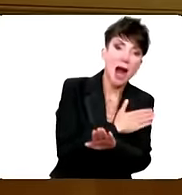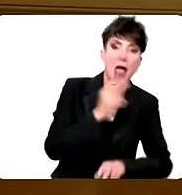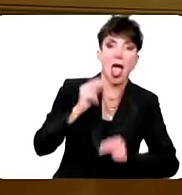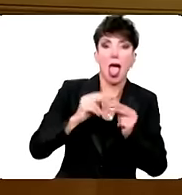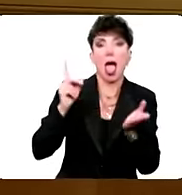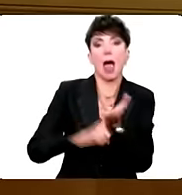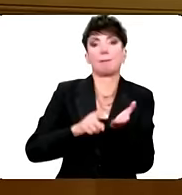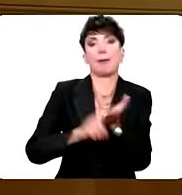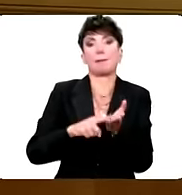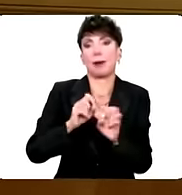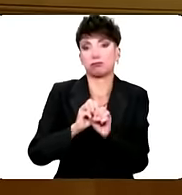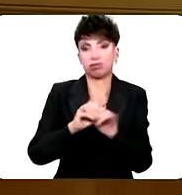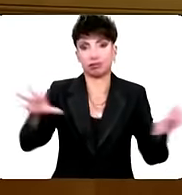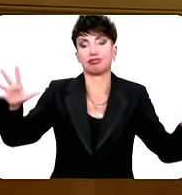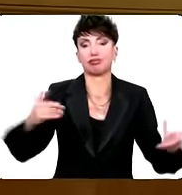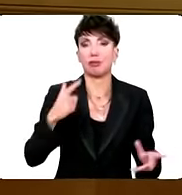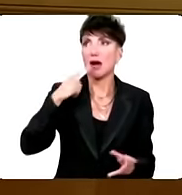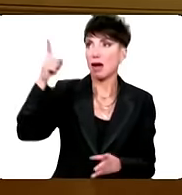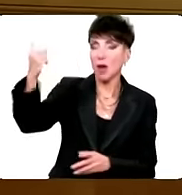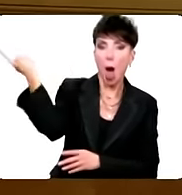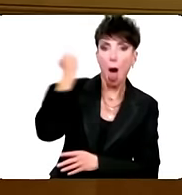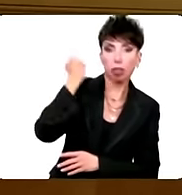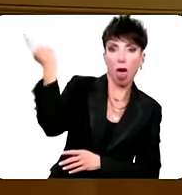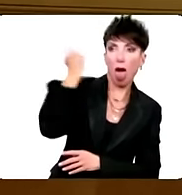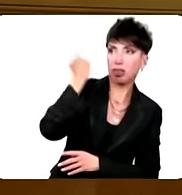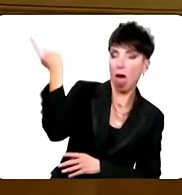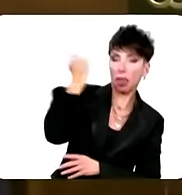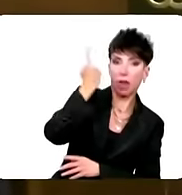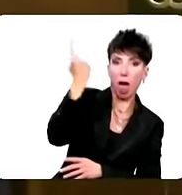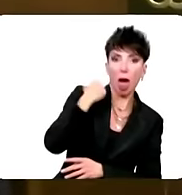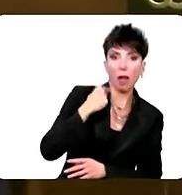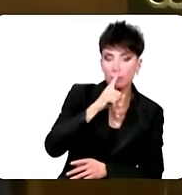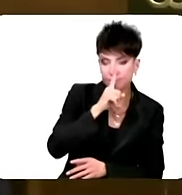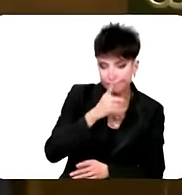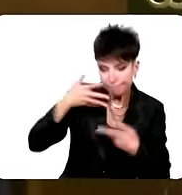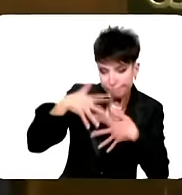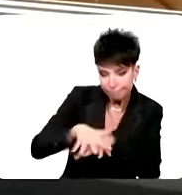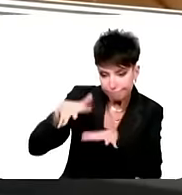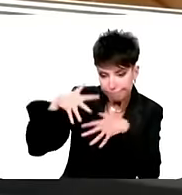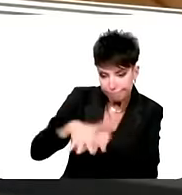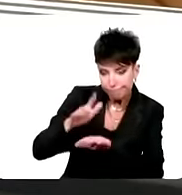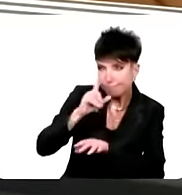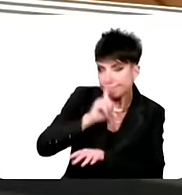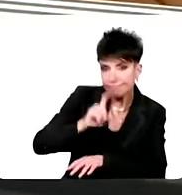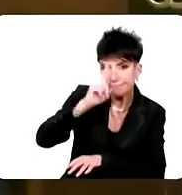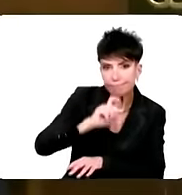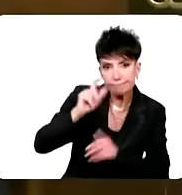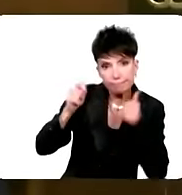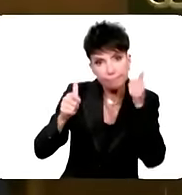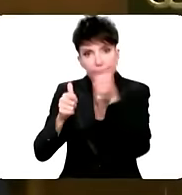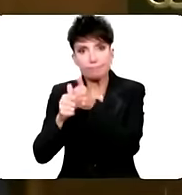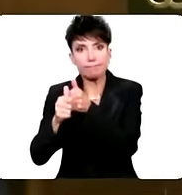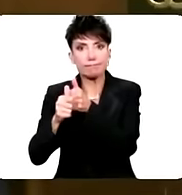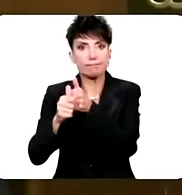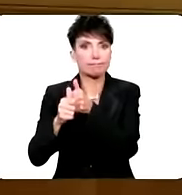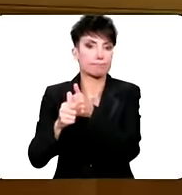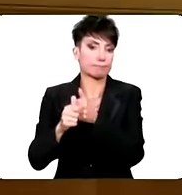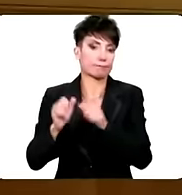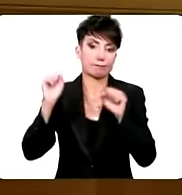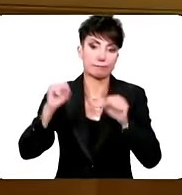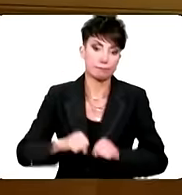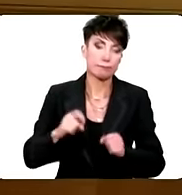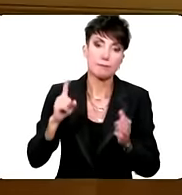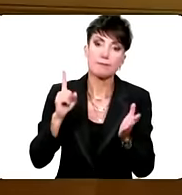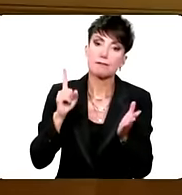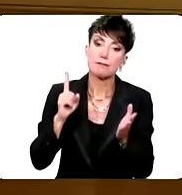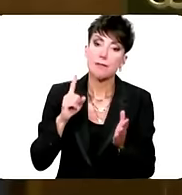αλλά αυτό είναι μια υποχρέωση να εξηγήσουμε τι σημαίνει πραγματικά η Ευρώπη στη ζωή μας πέραν από τα έργα. Γιατί σημαίνει και πολλά άλλα. Δεν είναι μόνο τα